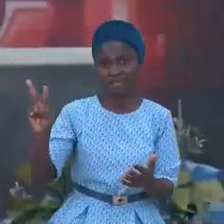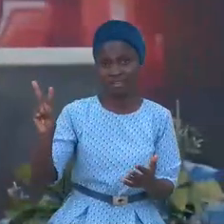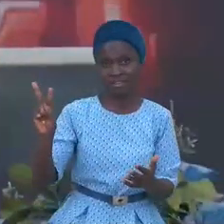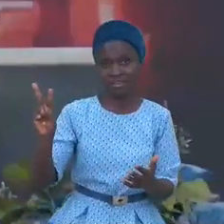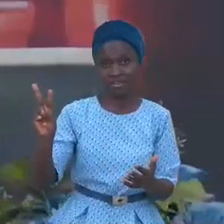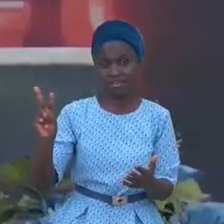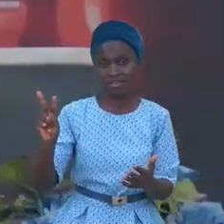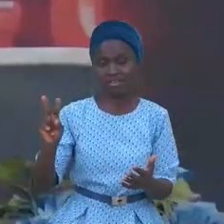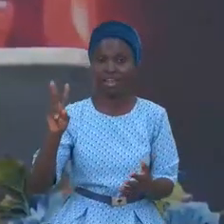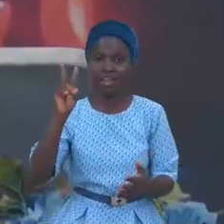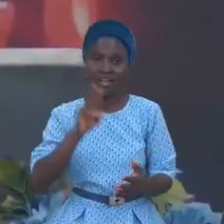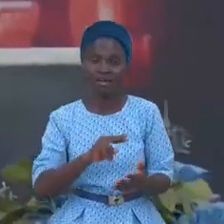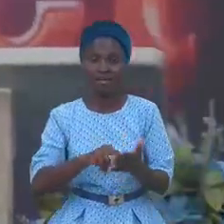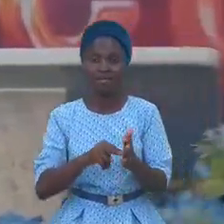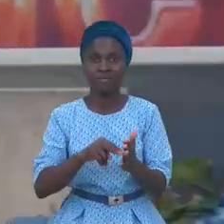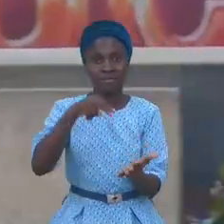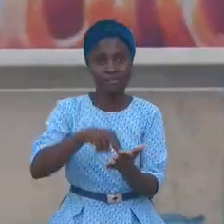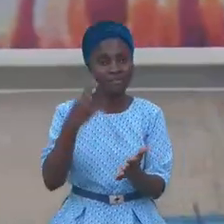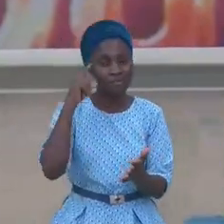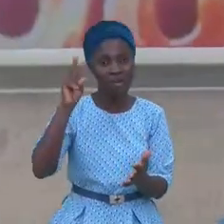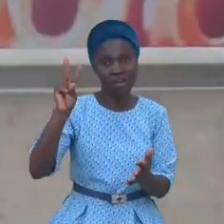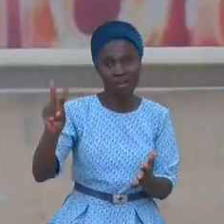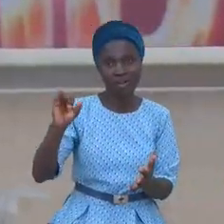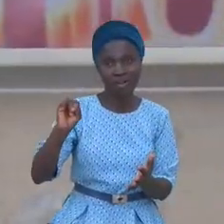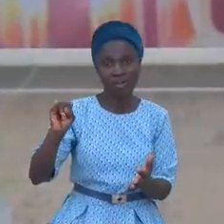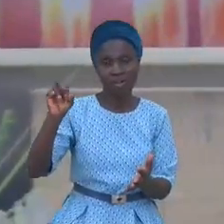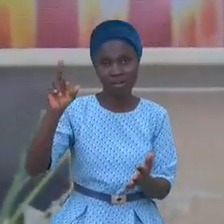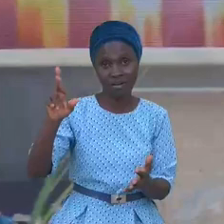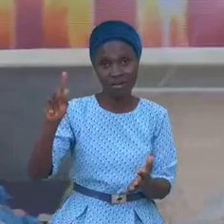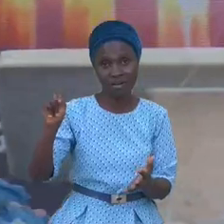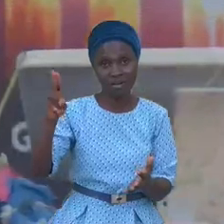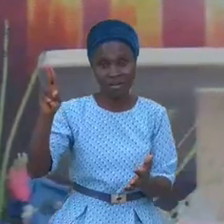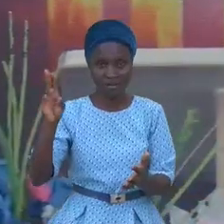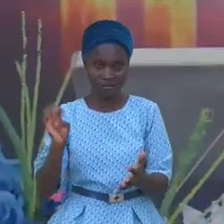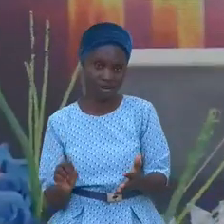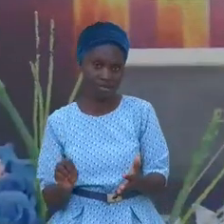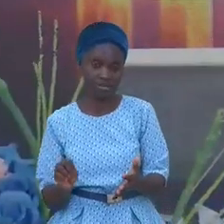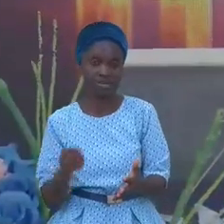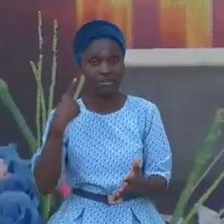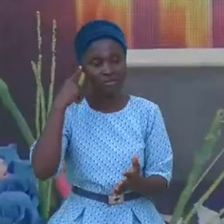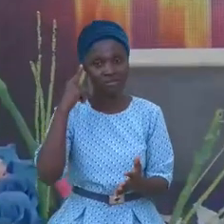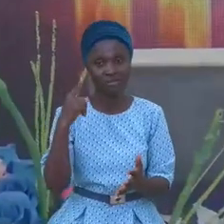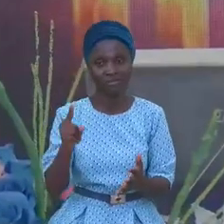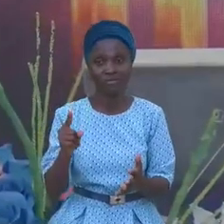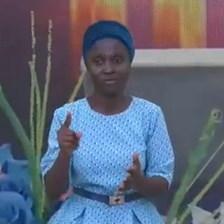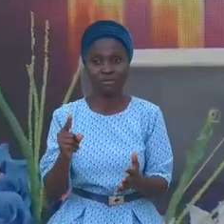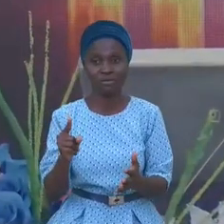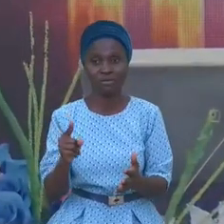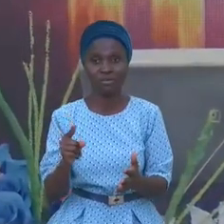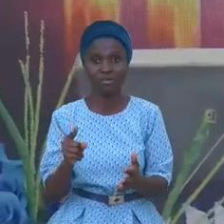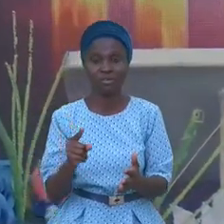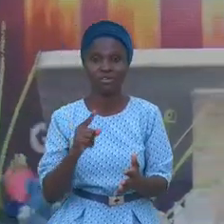les vertus pour les vaillants vainqueurs par sa